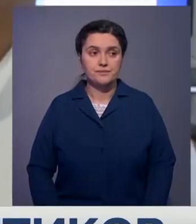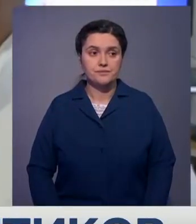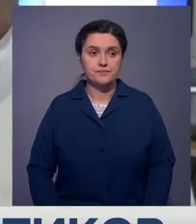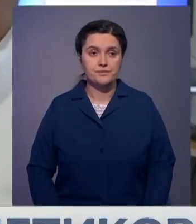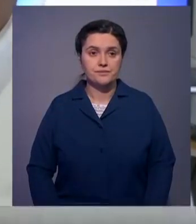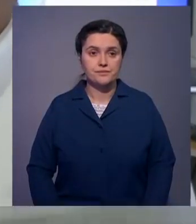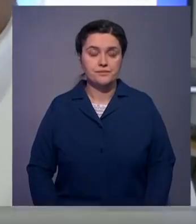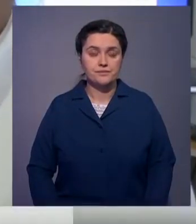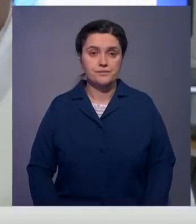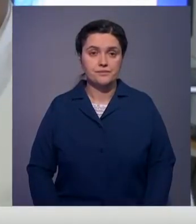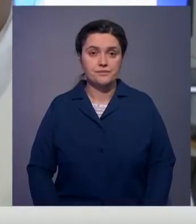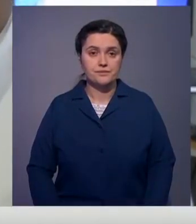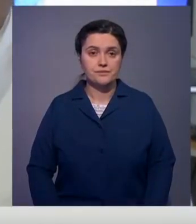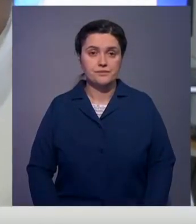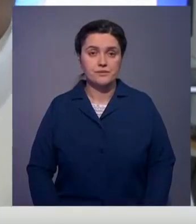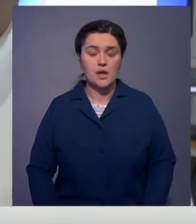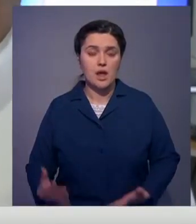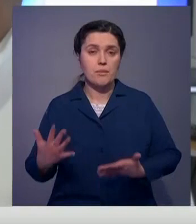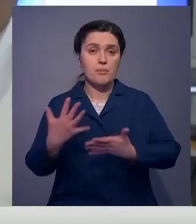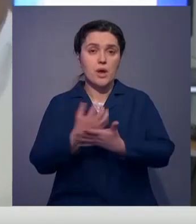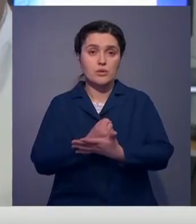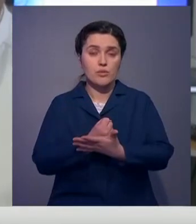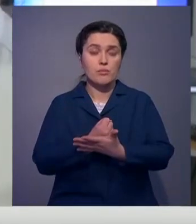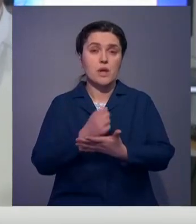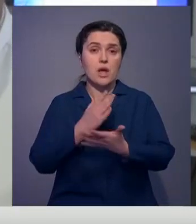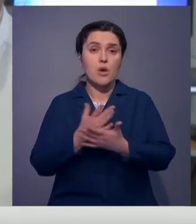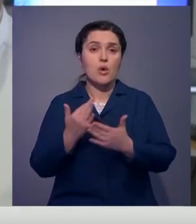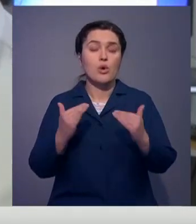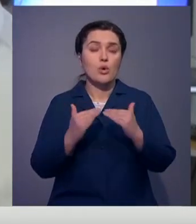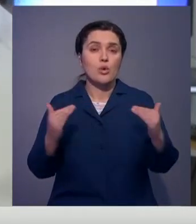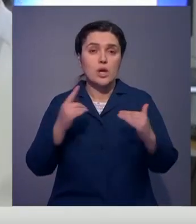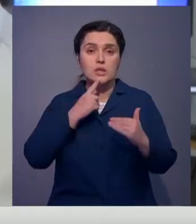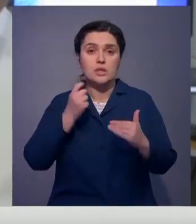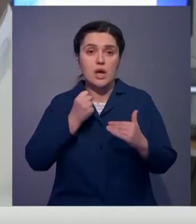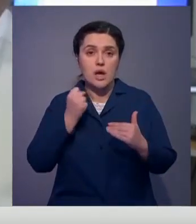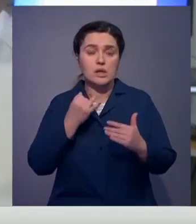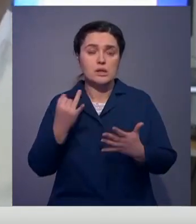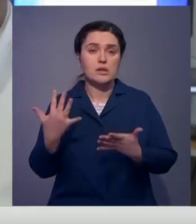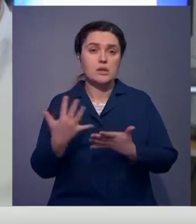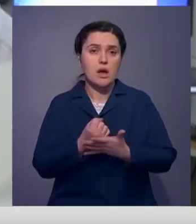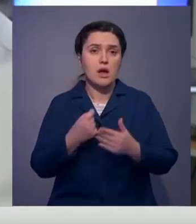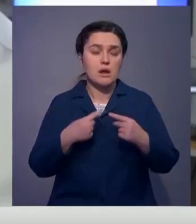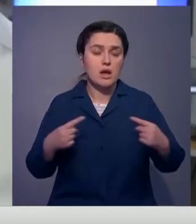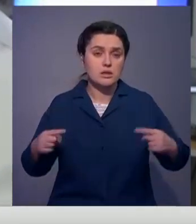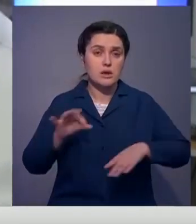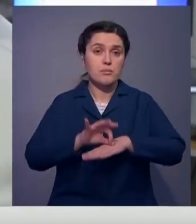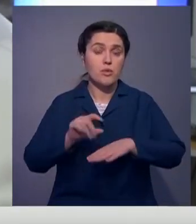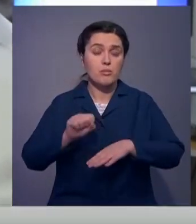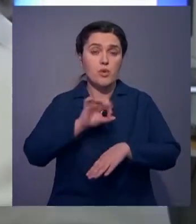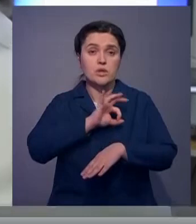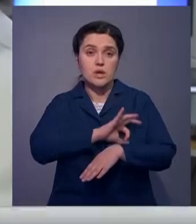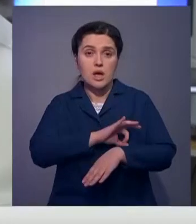Благодаря тому, что биосенсор способен определять не только уровень сахара в крови, но и находить белки различных биомаркеров, его можно использовать